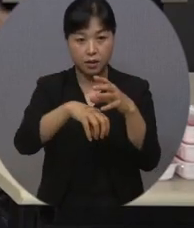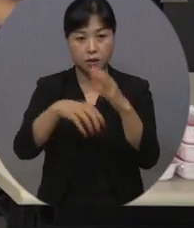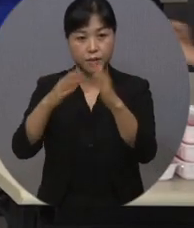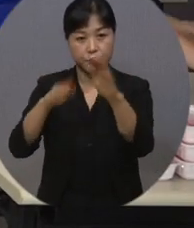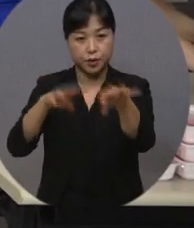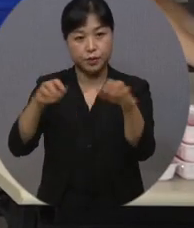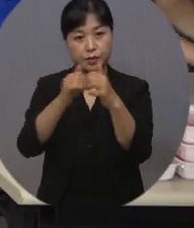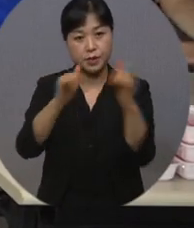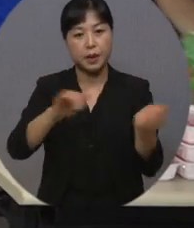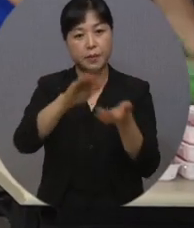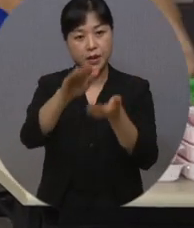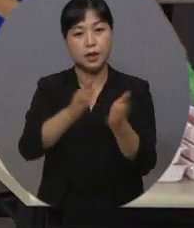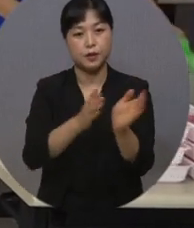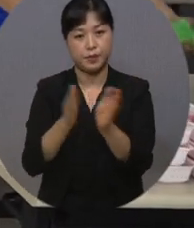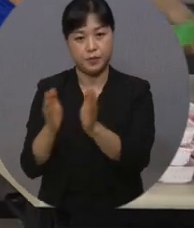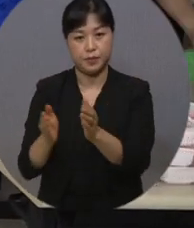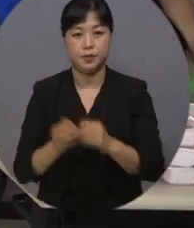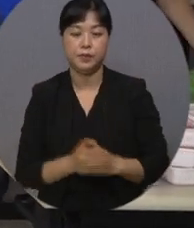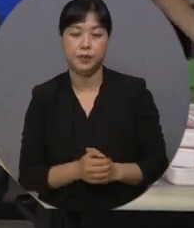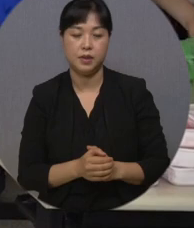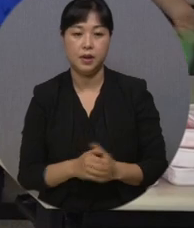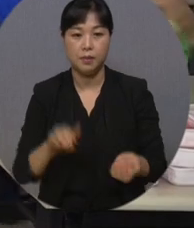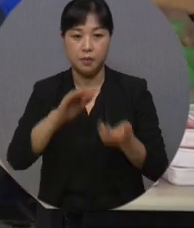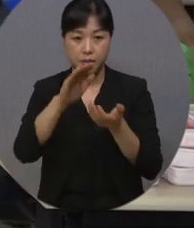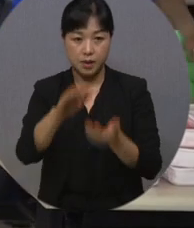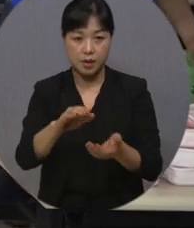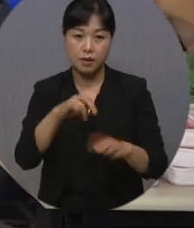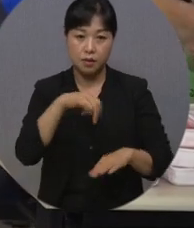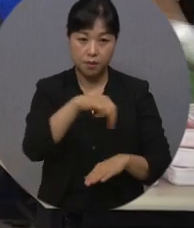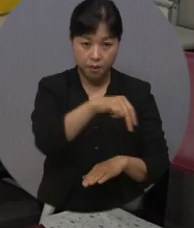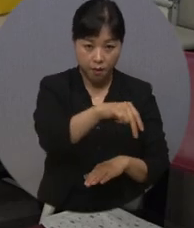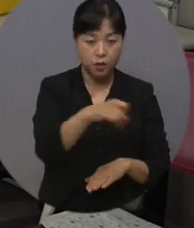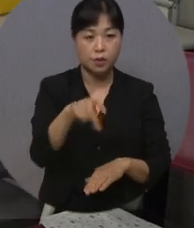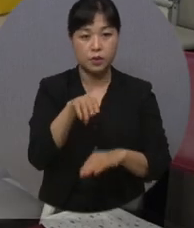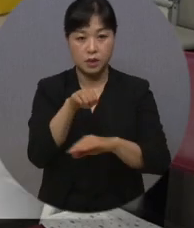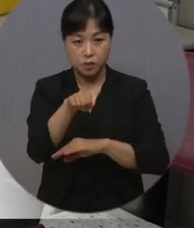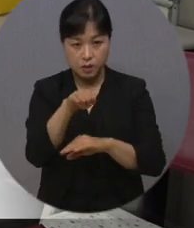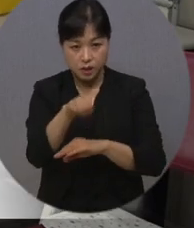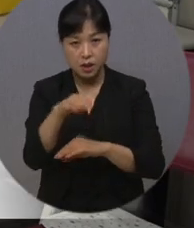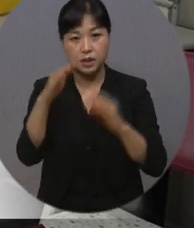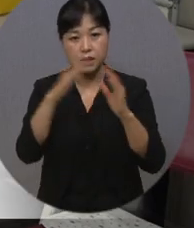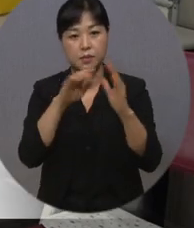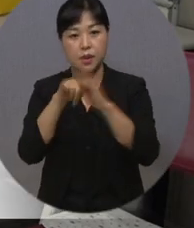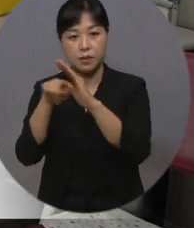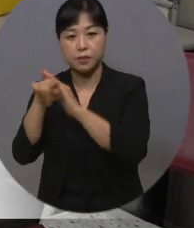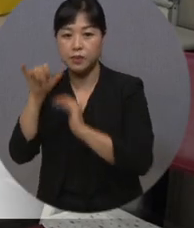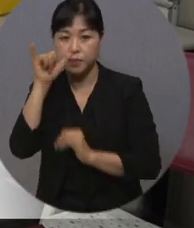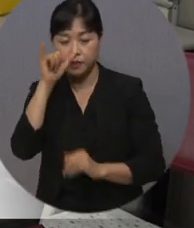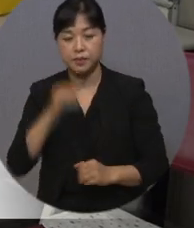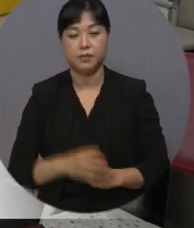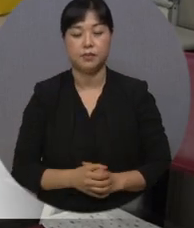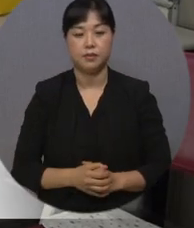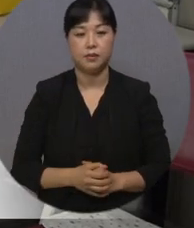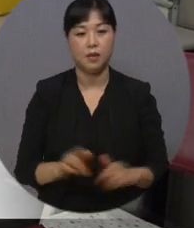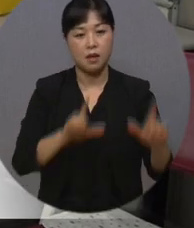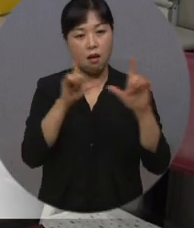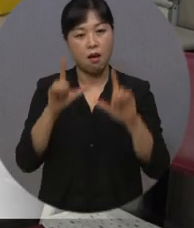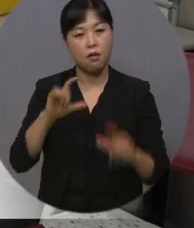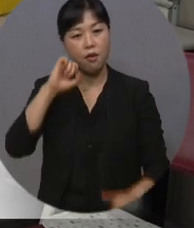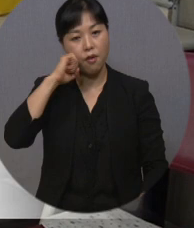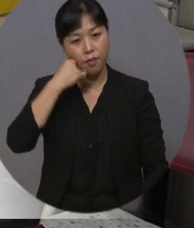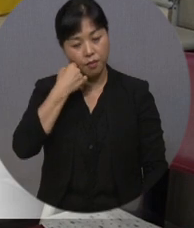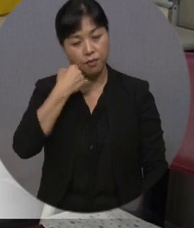합니다. 배달은 도보와 자동차로 가가호호 방문합니다. 힘들고 어려운 분들 이렇게 밥을